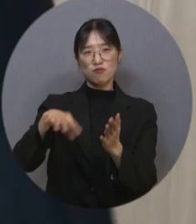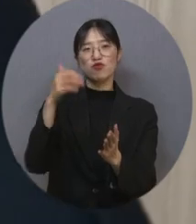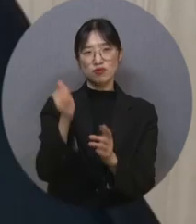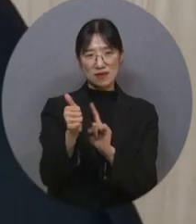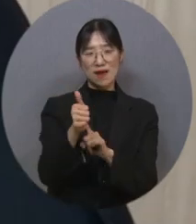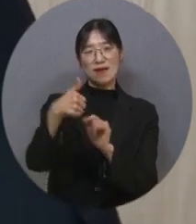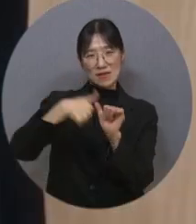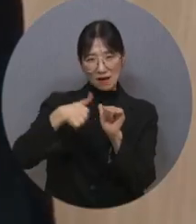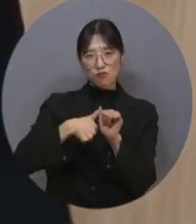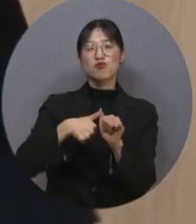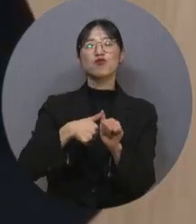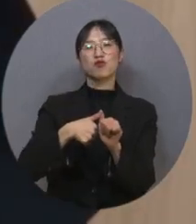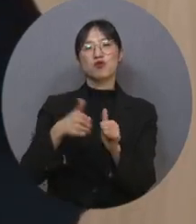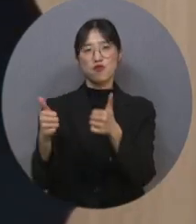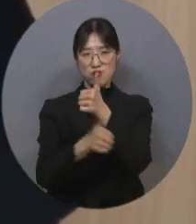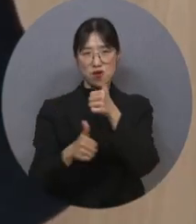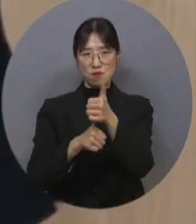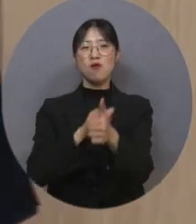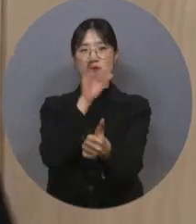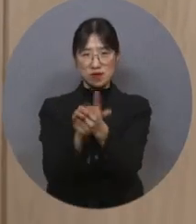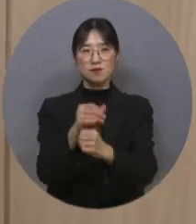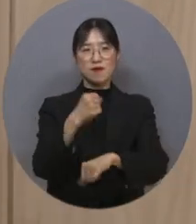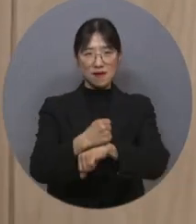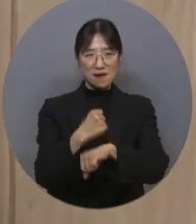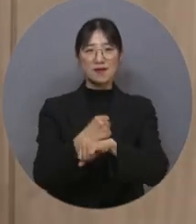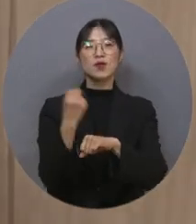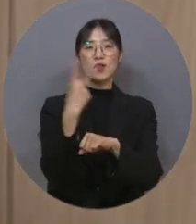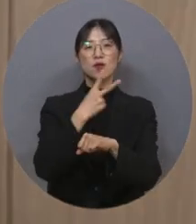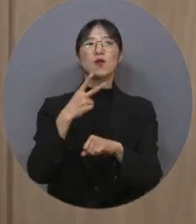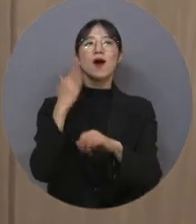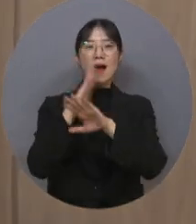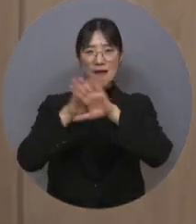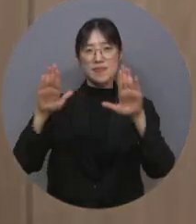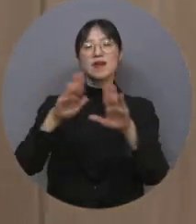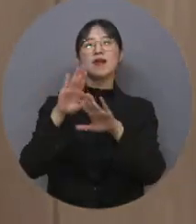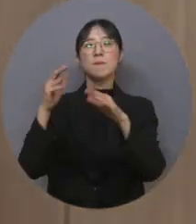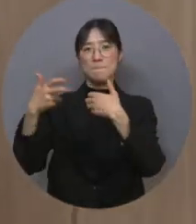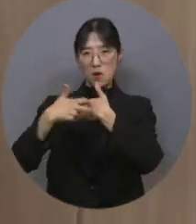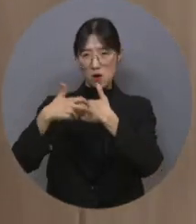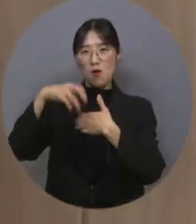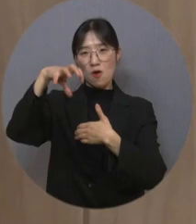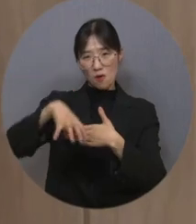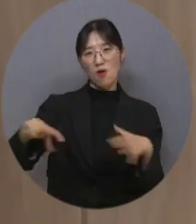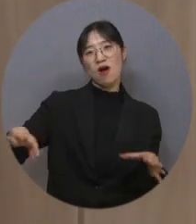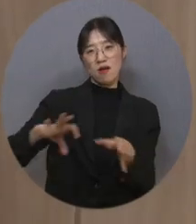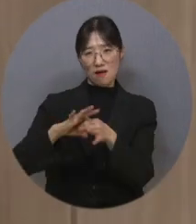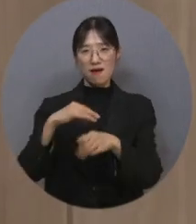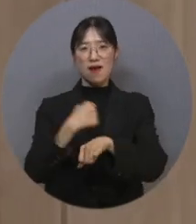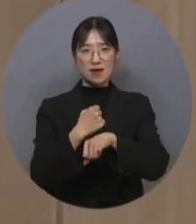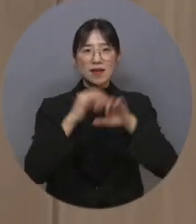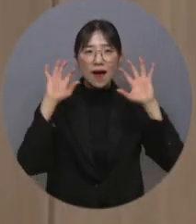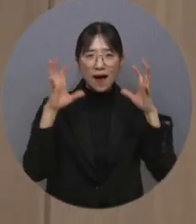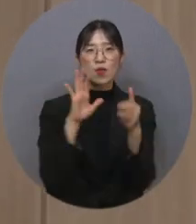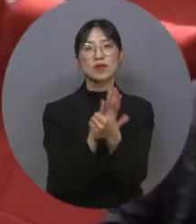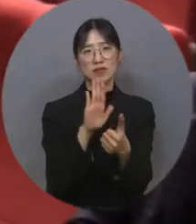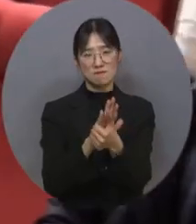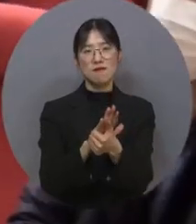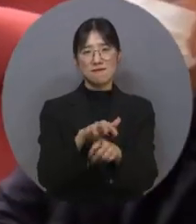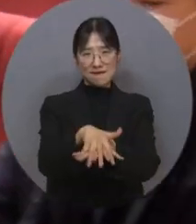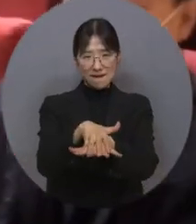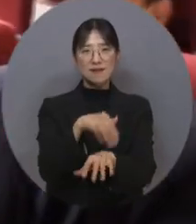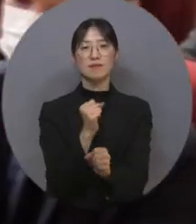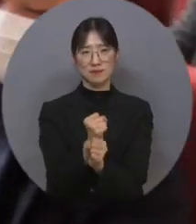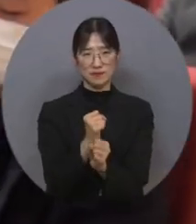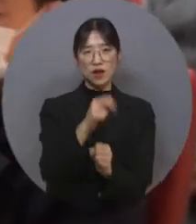학대 피해 아동의 건강관리를 위해 연세 하늘병원과의 업무협약 등 아동지원체계를 단단히 구축했습니다